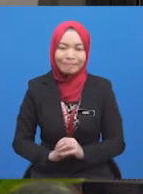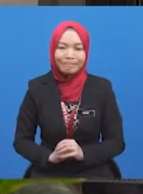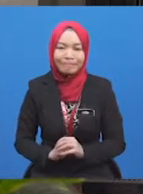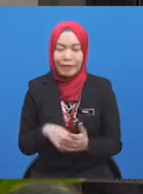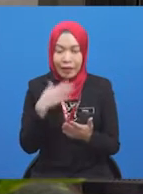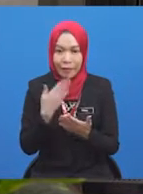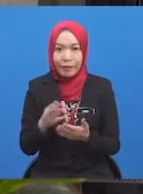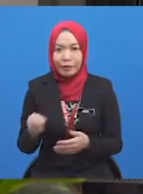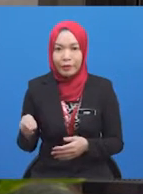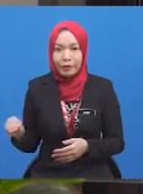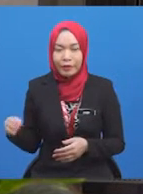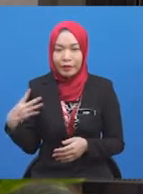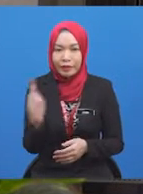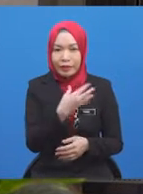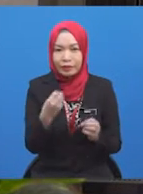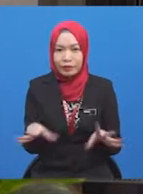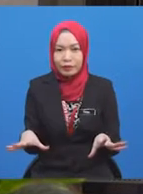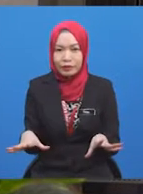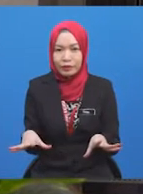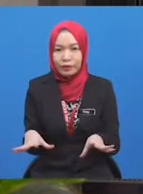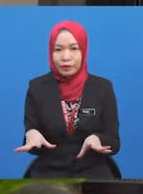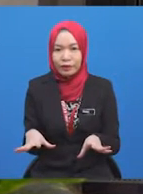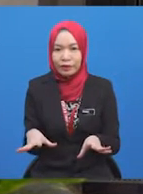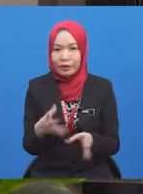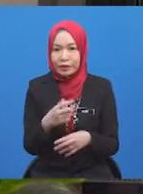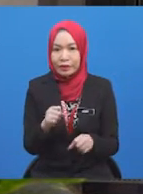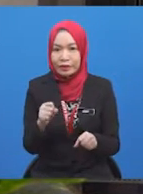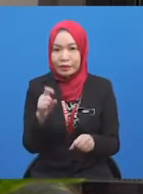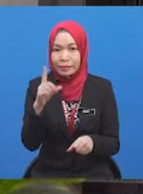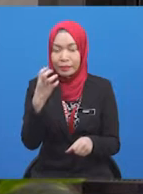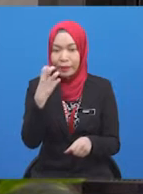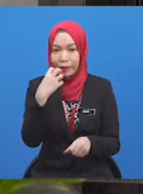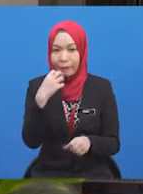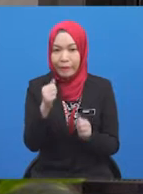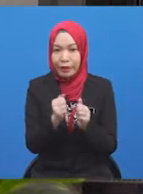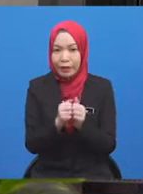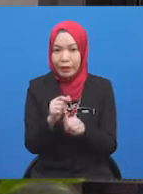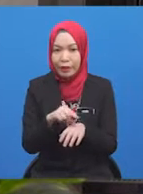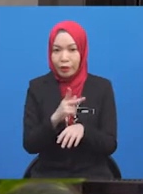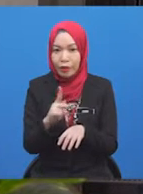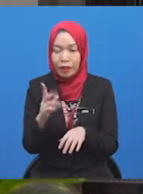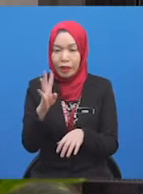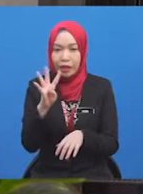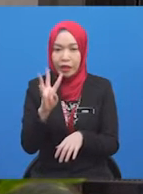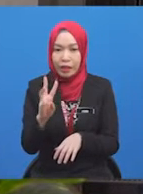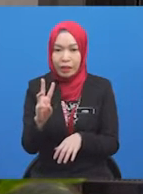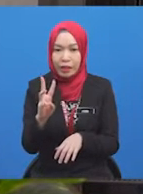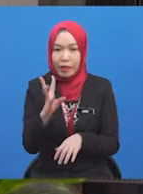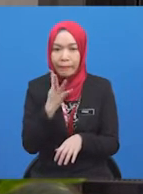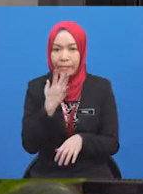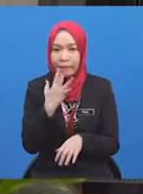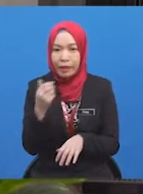Baiklah, murid-murid. Kita telah selesai melukis sebiji apple dengan menggunakan 6 color tool